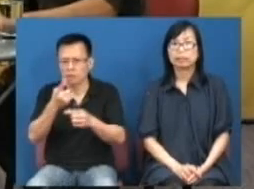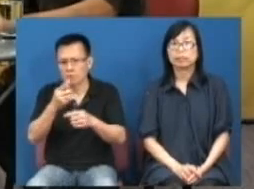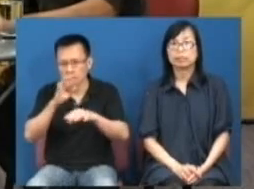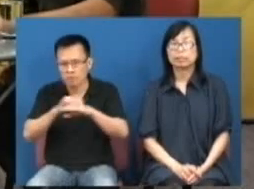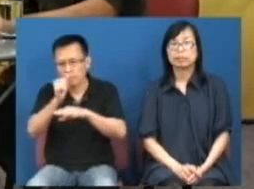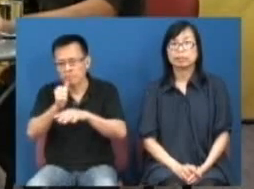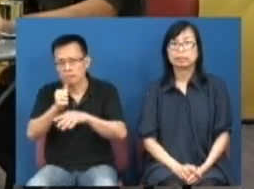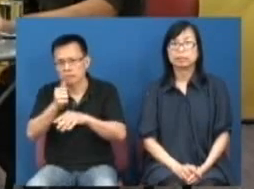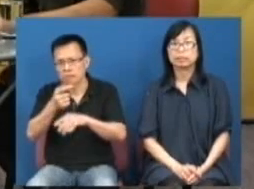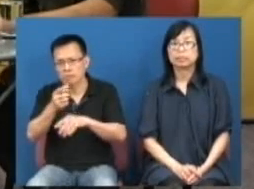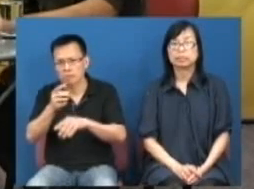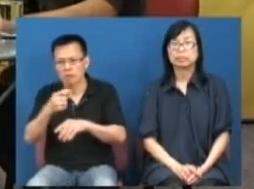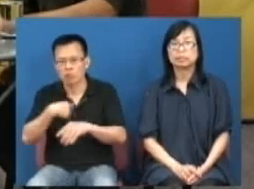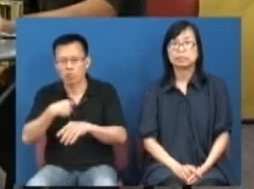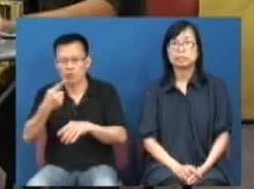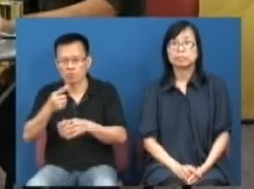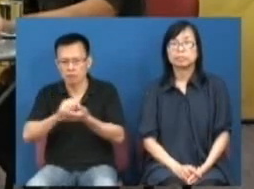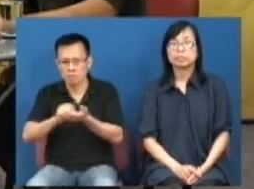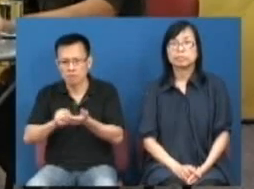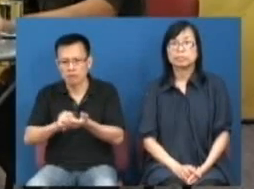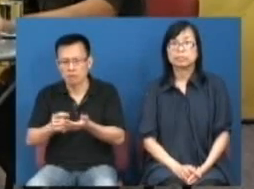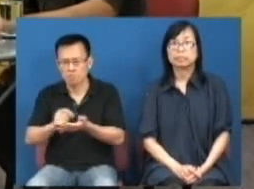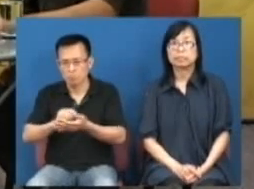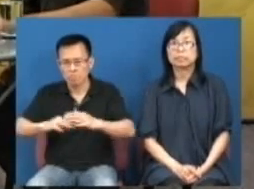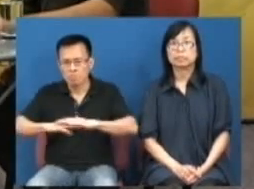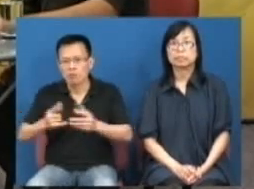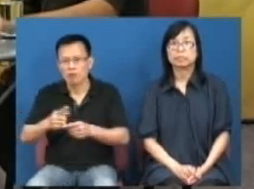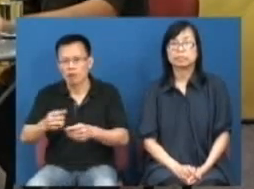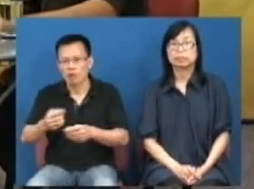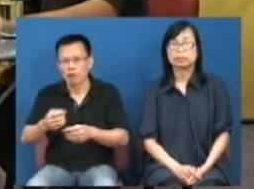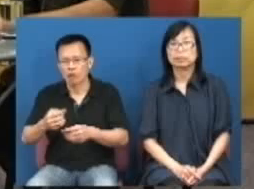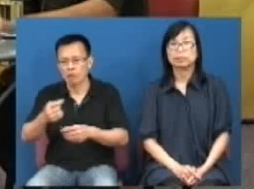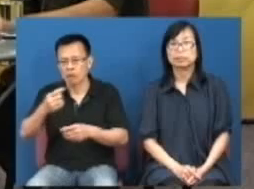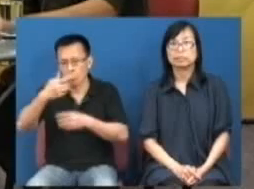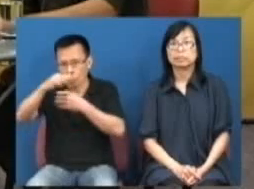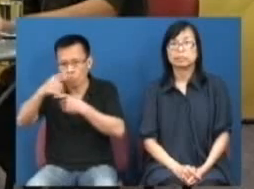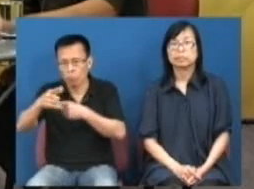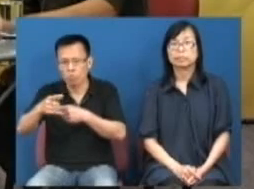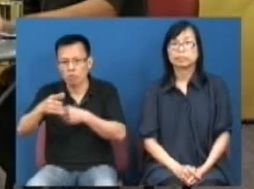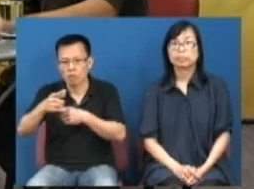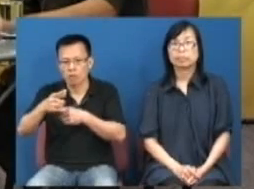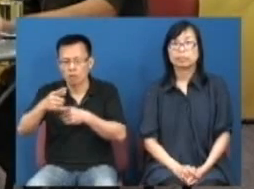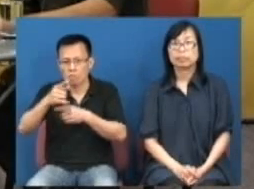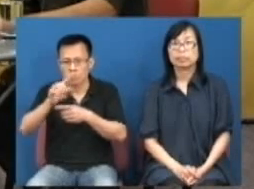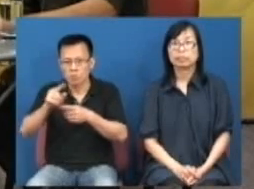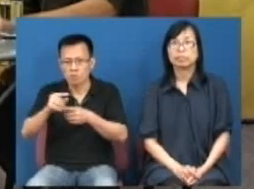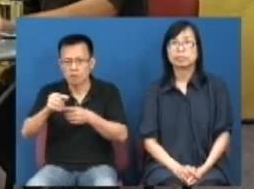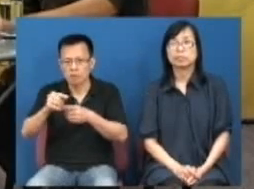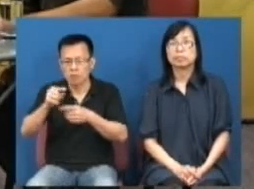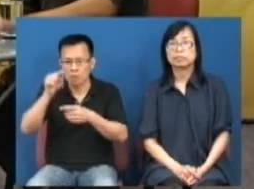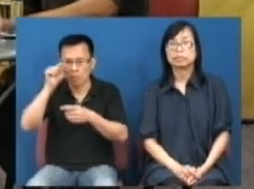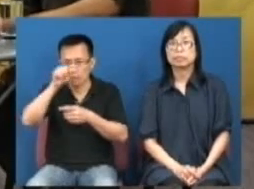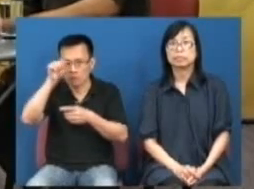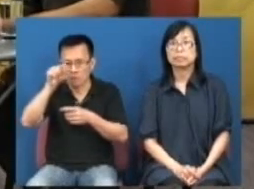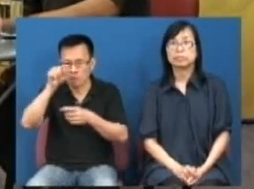嘛。我喺我嘅寫字樓旁邊將一份外國報章嘅標題，你撳咗個冒號之後咧就話特首話咧